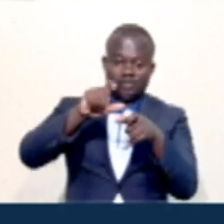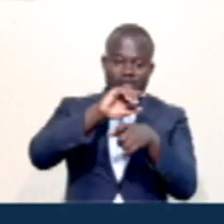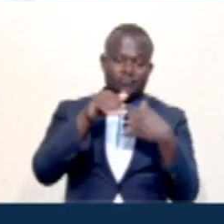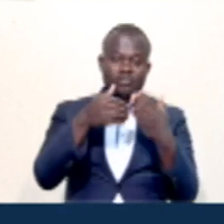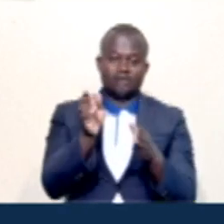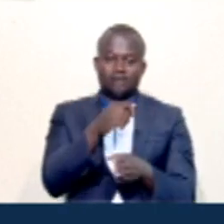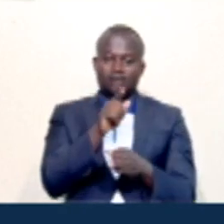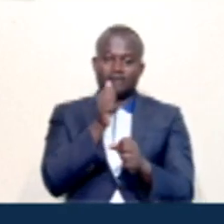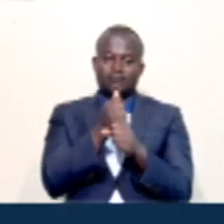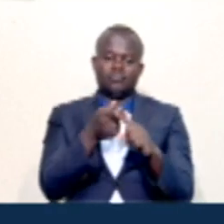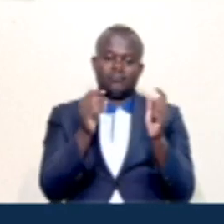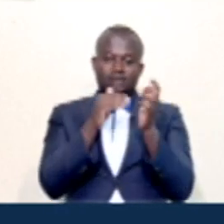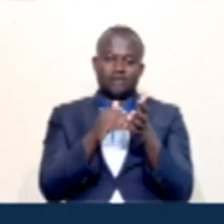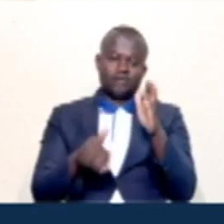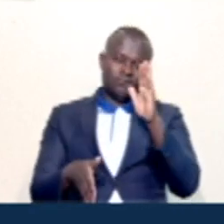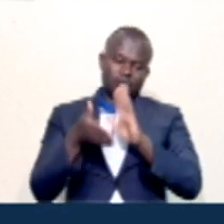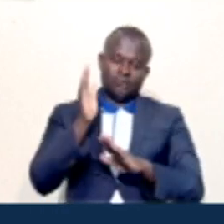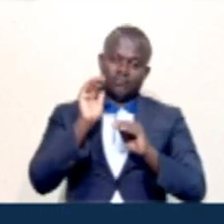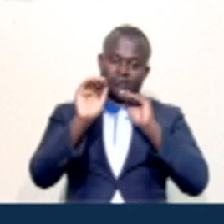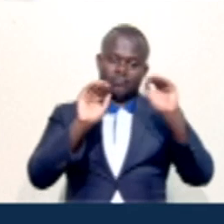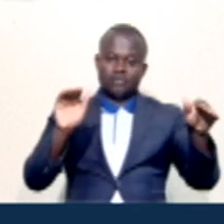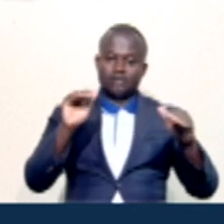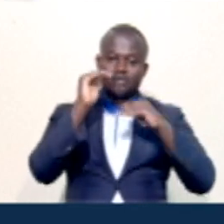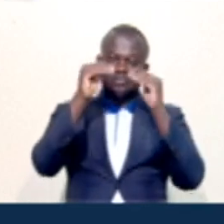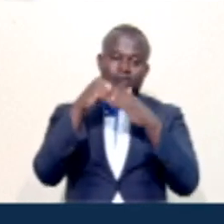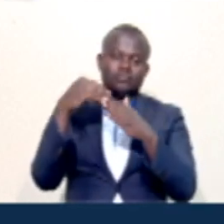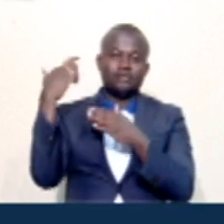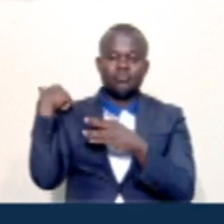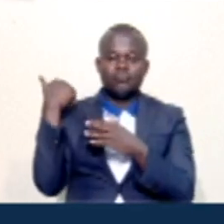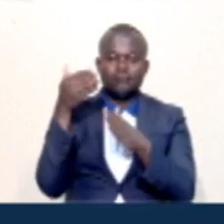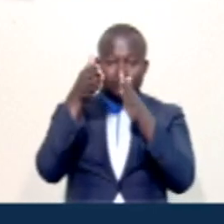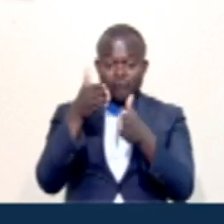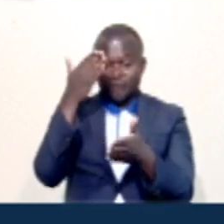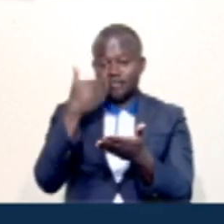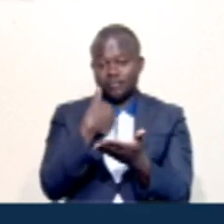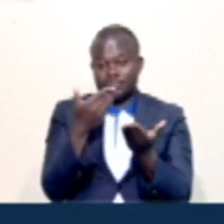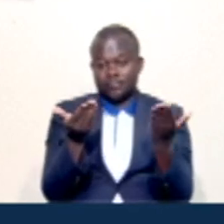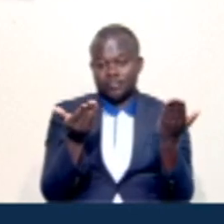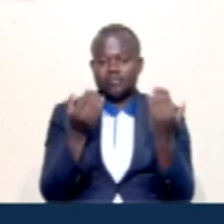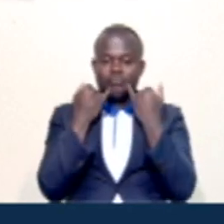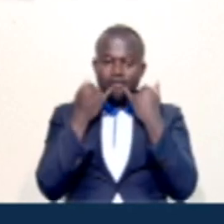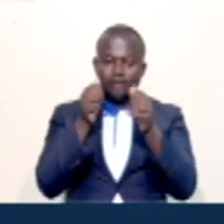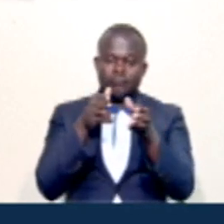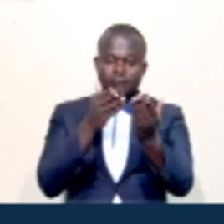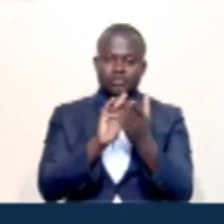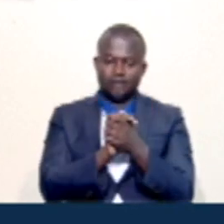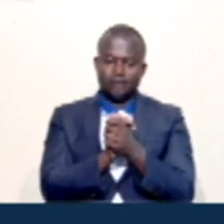byo yakoze. Ariko uko duhita tunabaza urwego rubishinzwe, uyu muntu muramufite? Bakatubwira ko atari we nyine